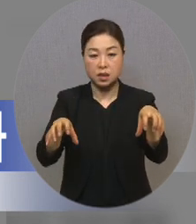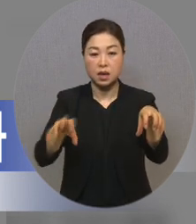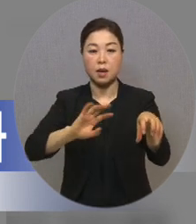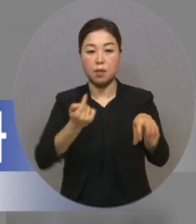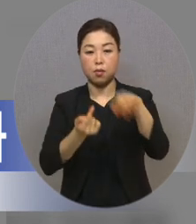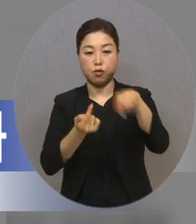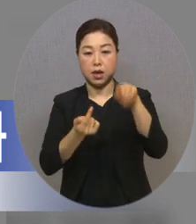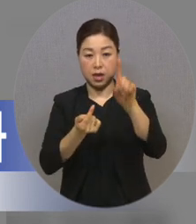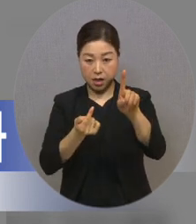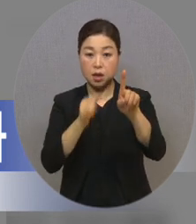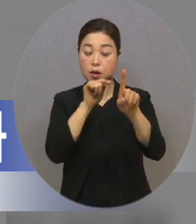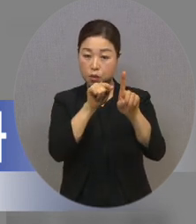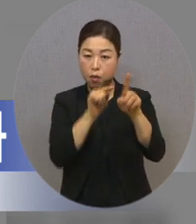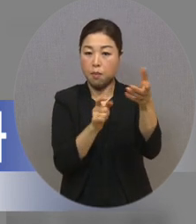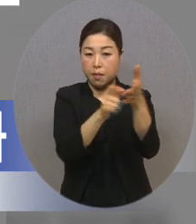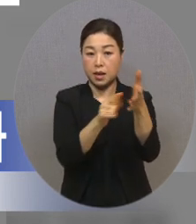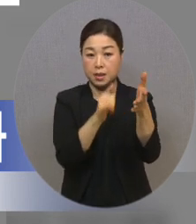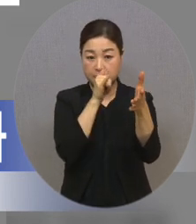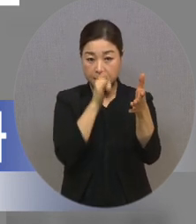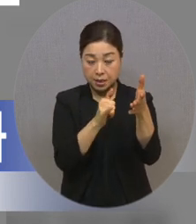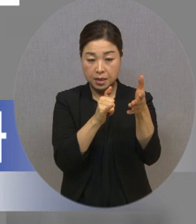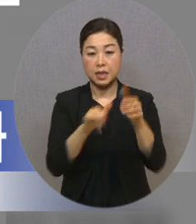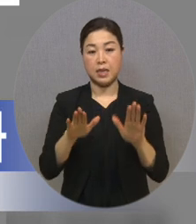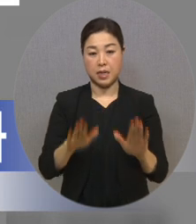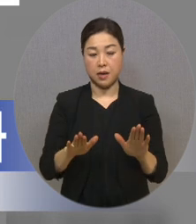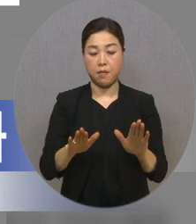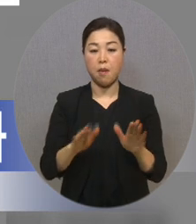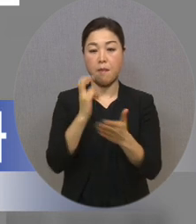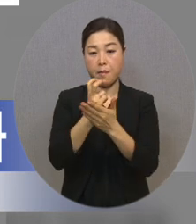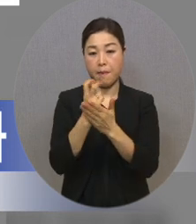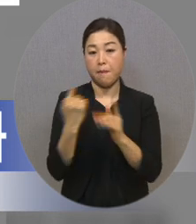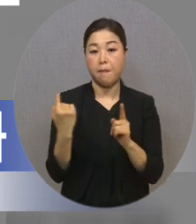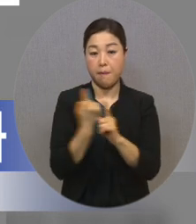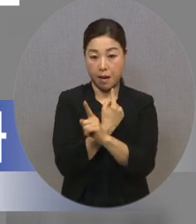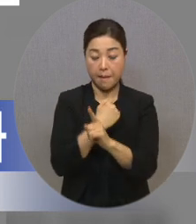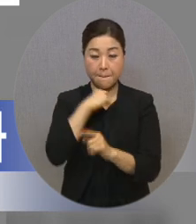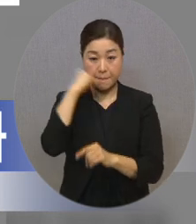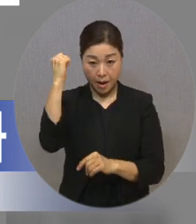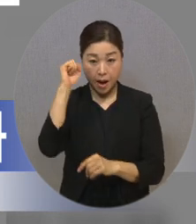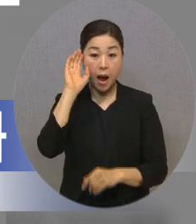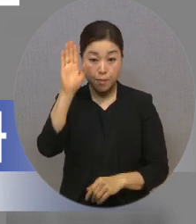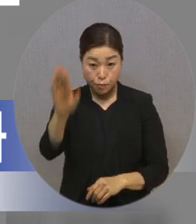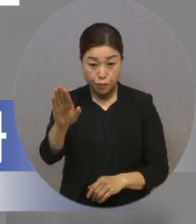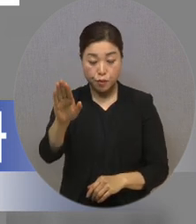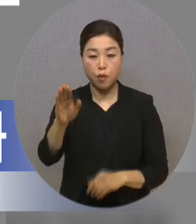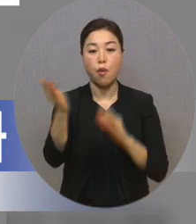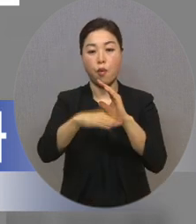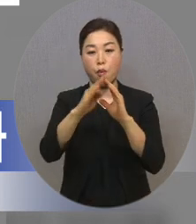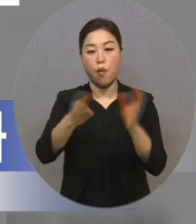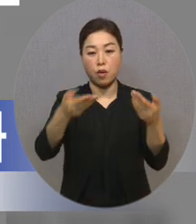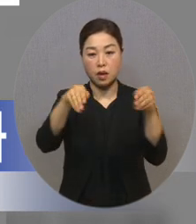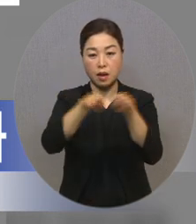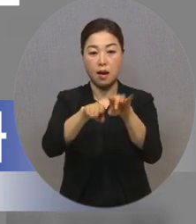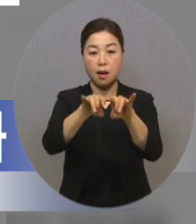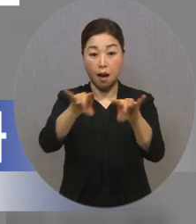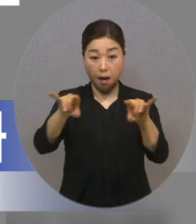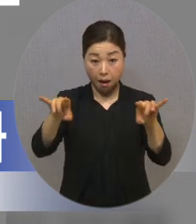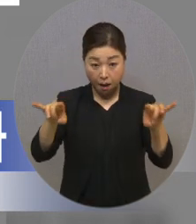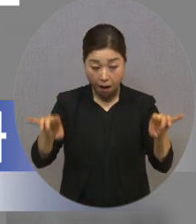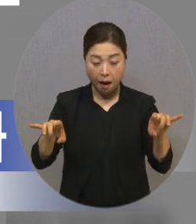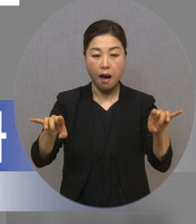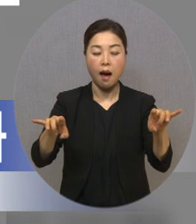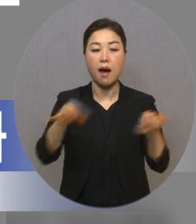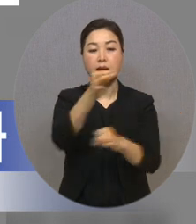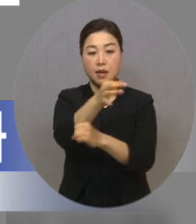이상으로 명시하고 있는데요. 그러나 이번 일부 개정 법률안 통과로 앞으로는 공공기관별 총 구매액의 구매 목표